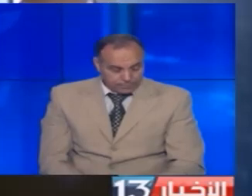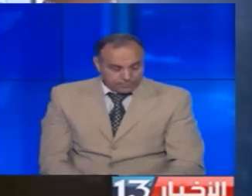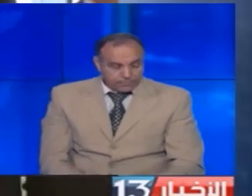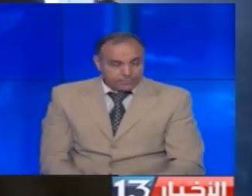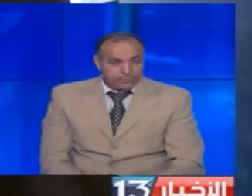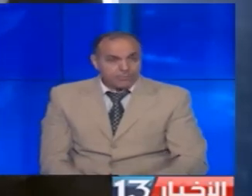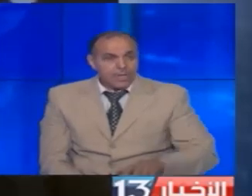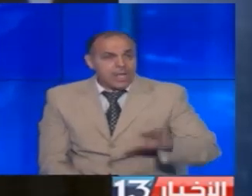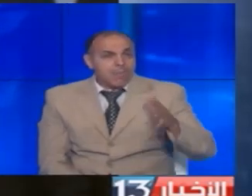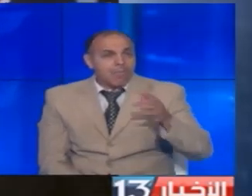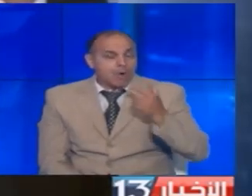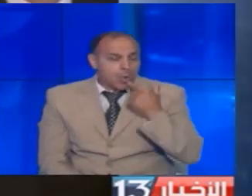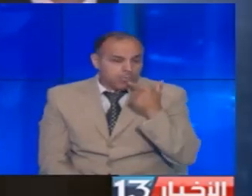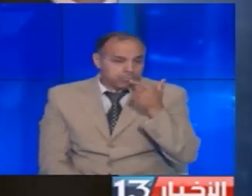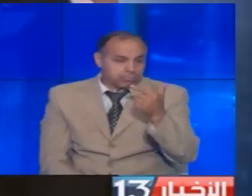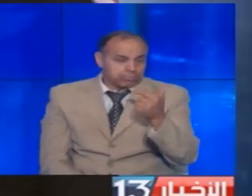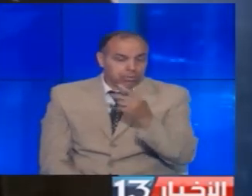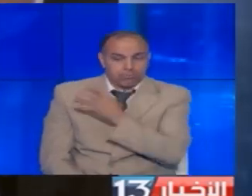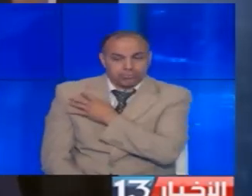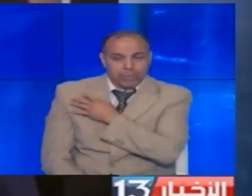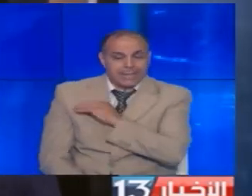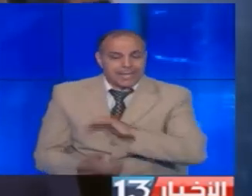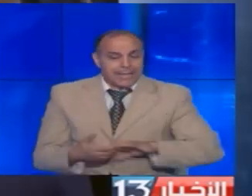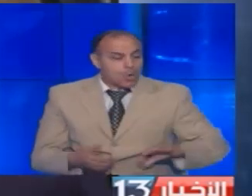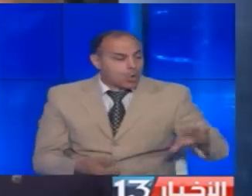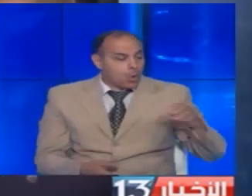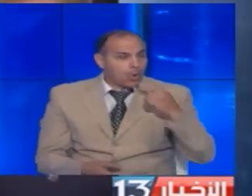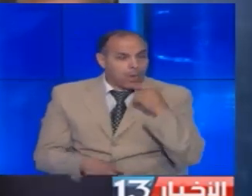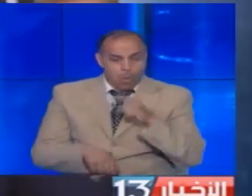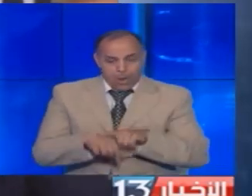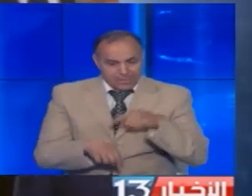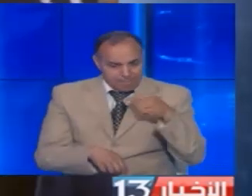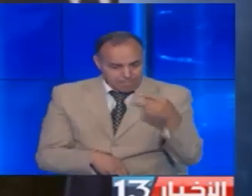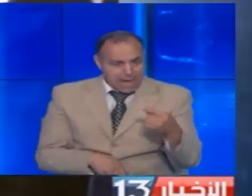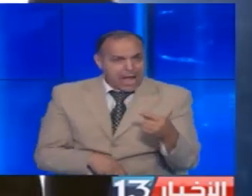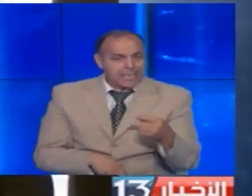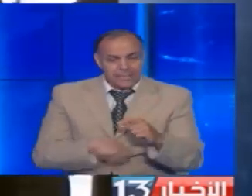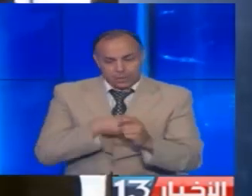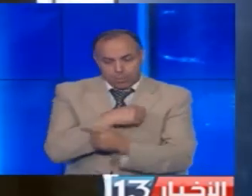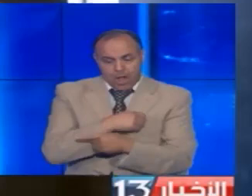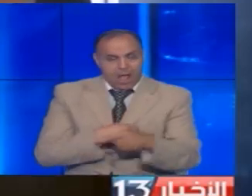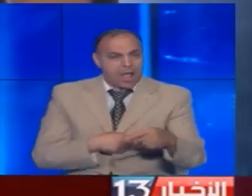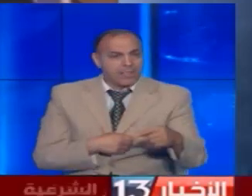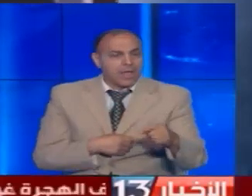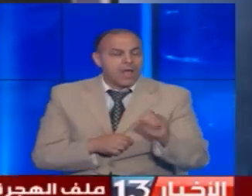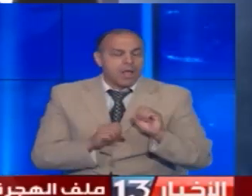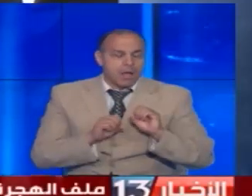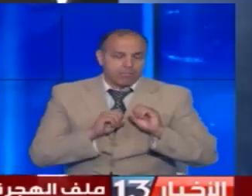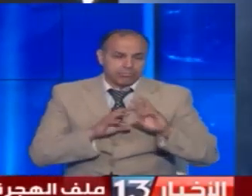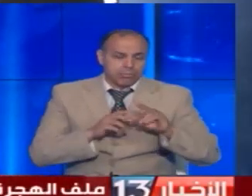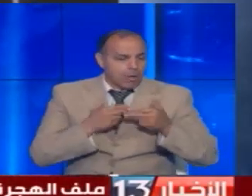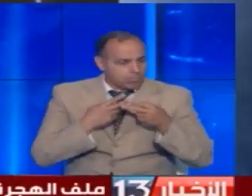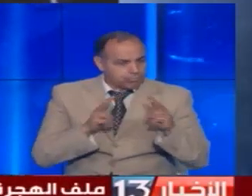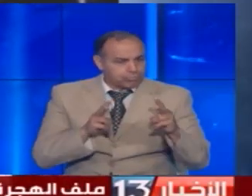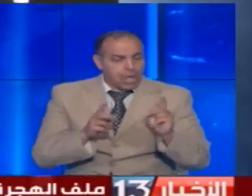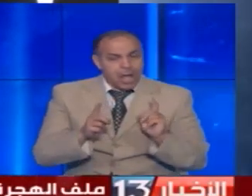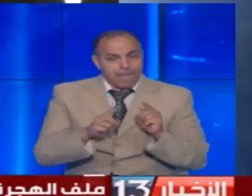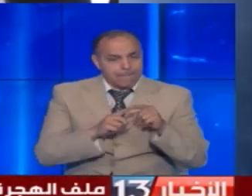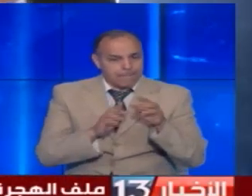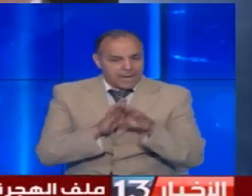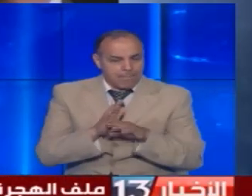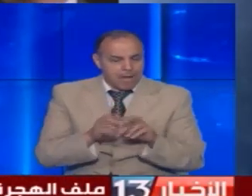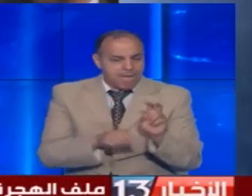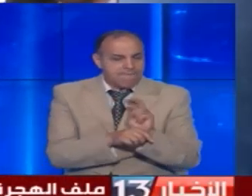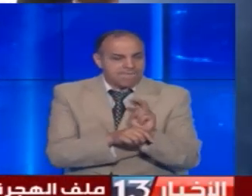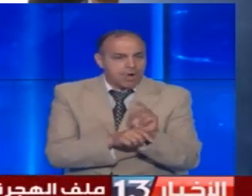ومن المقرر أن يعطي قادة الاتحاد الأوروبي في وقت لاحق هذا الأسبوع الضوء الأخضر لخطط تهدف إلى فحص